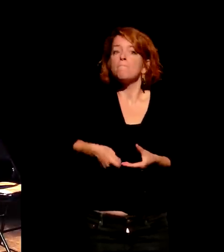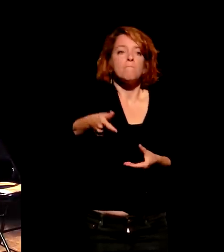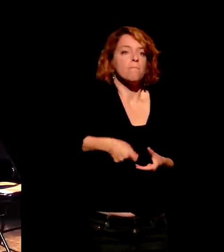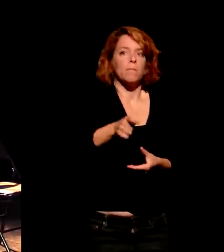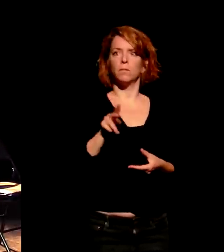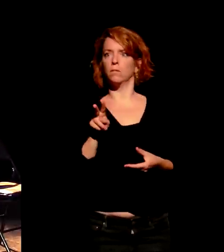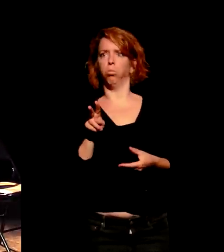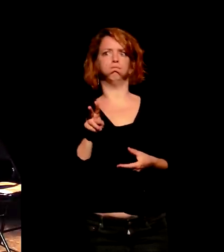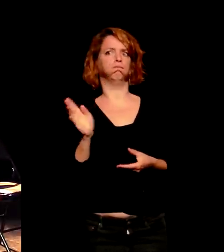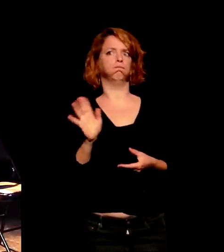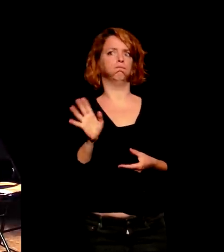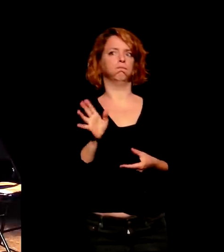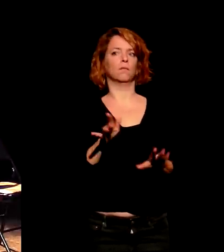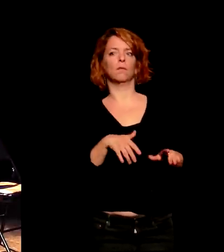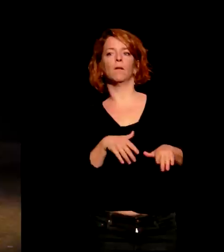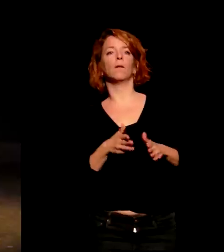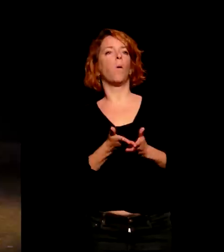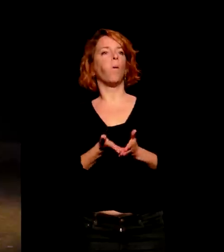Alors vous vous décalez vers la droite, comme ça.